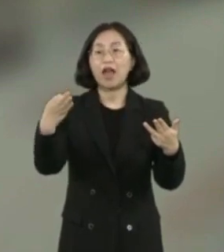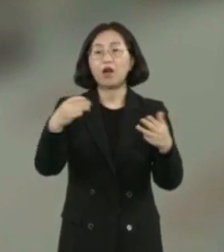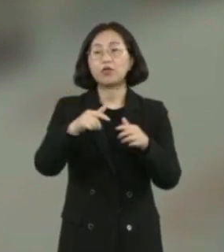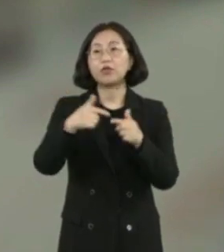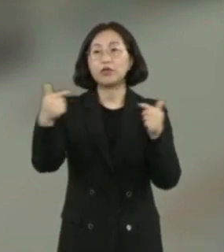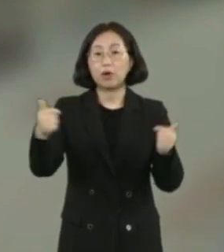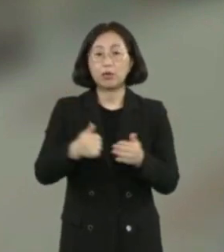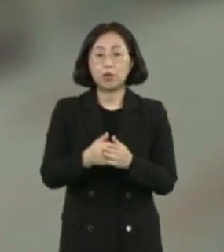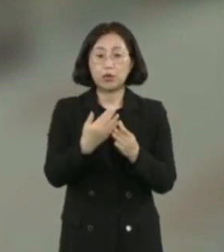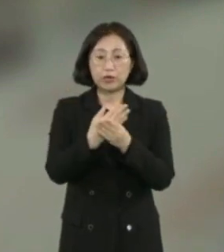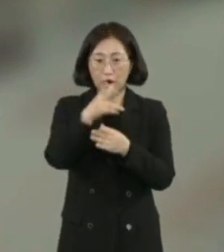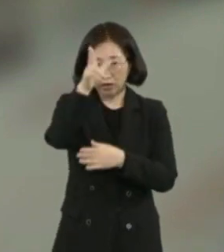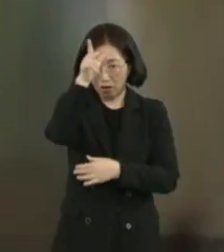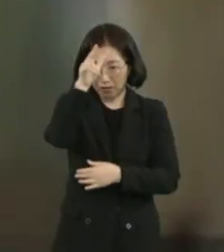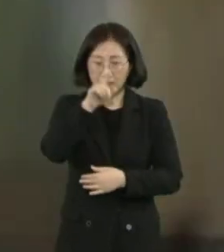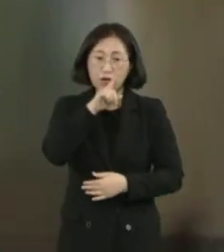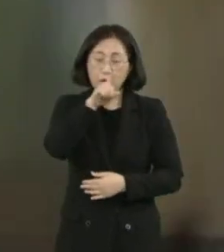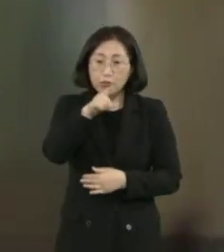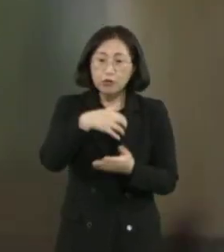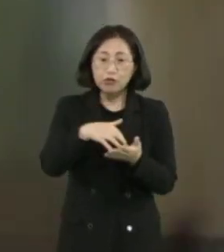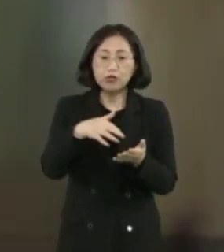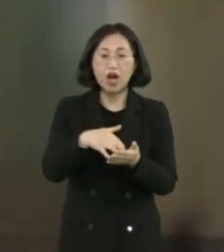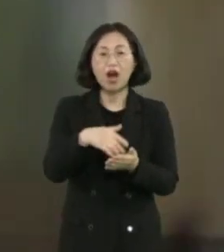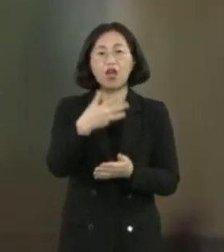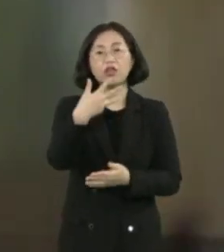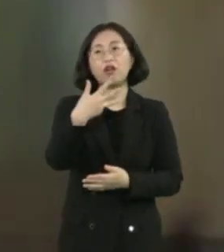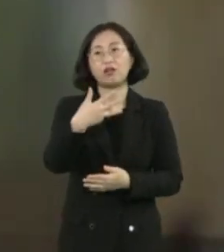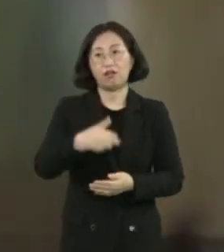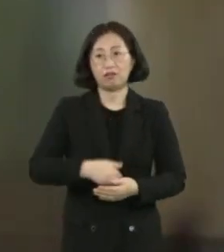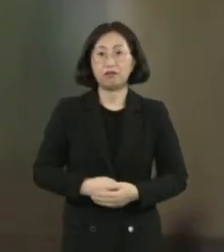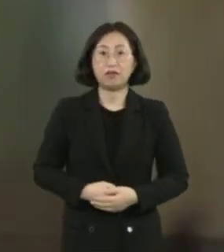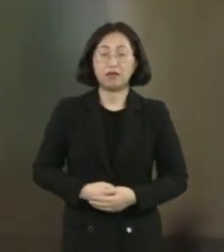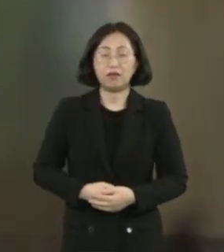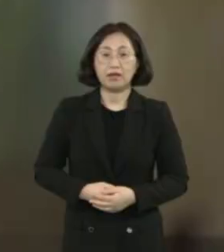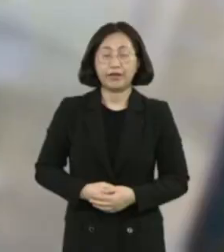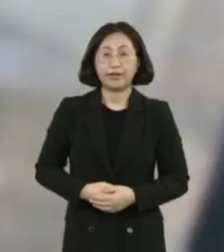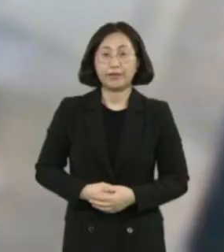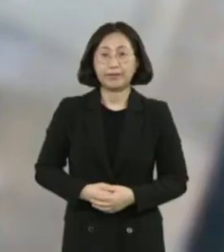늘었고 유성경찰서에도 6건의 신고가 들어왔습니다.